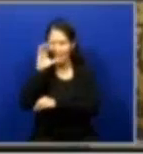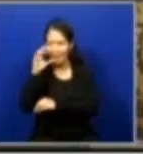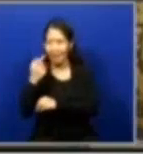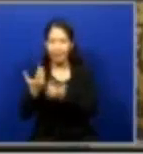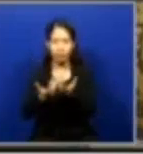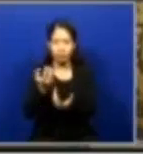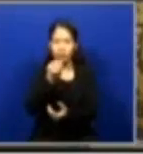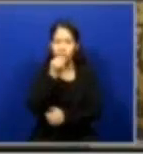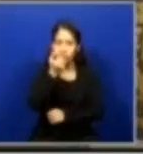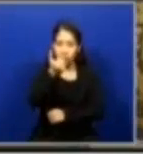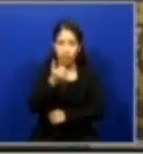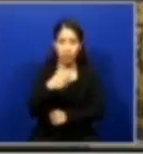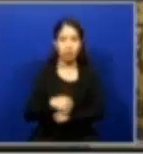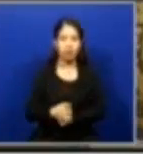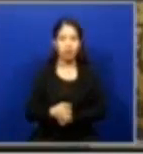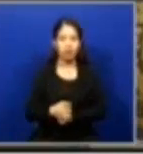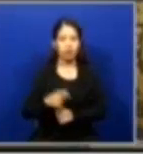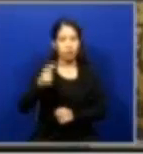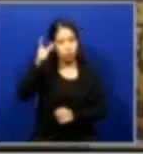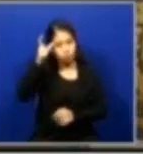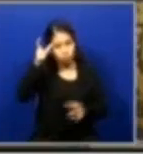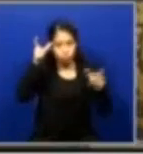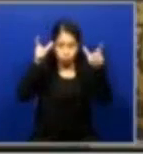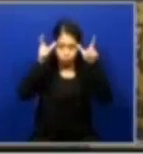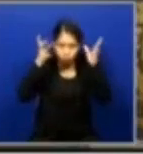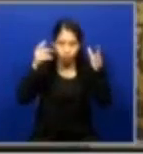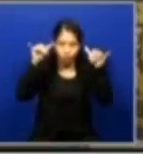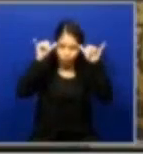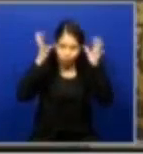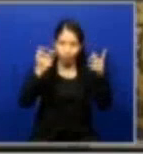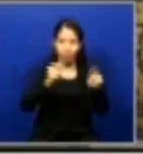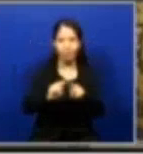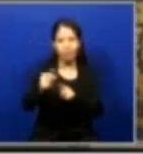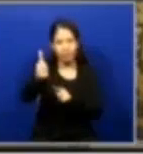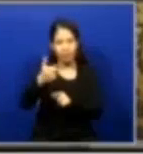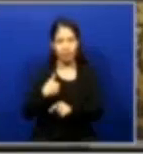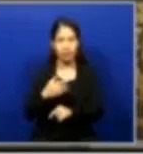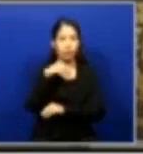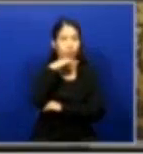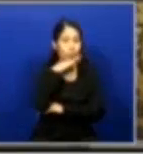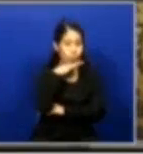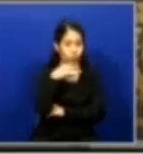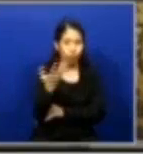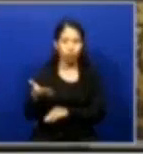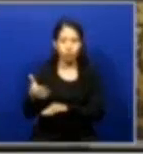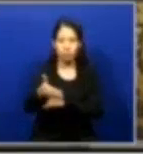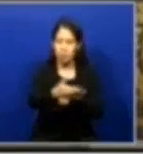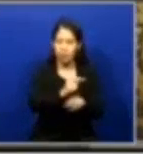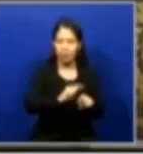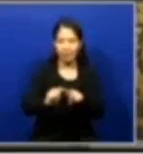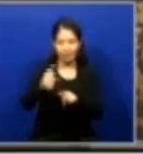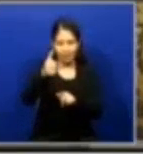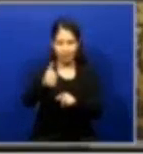นี่ใช้เลี้ยงวัวแบบนี้เลี้ยงวัวเลี้ยงกระบือนี่เลี้ยงหมูป่านี่เลี้ยงป่าได้ทุกชนิด